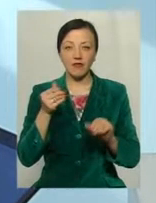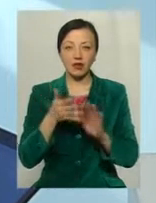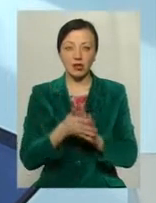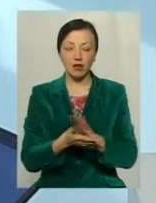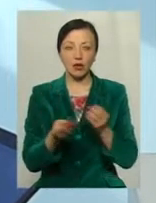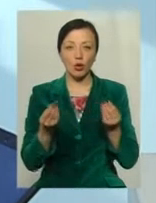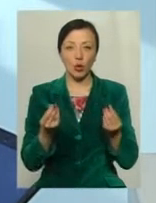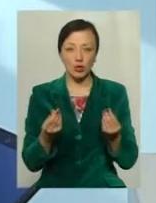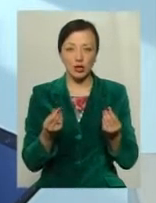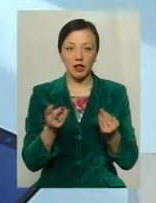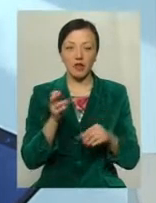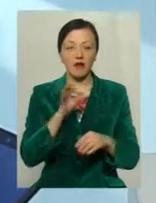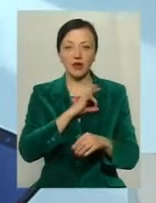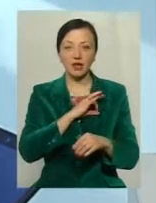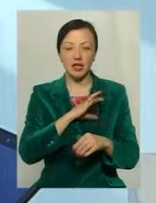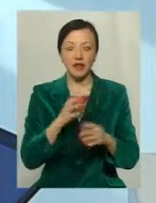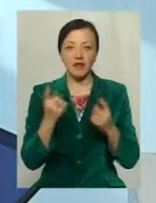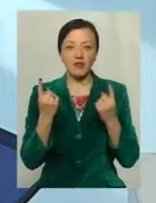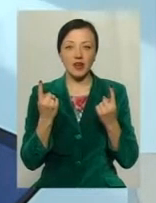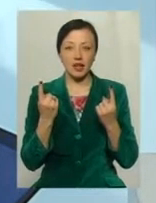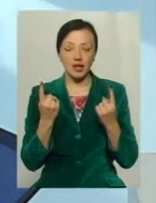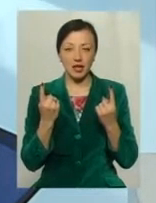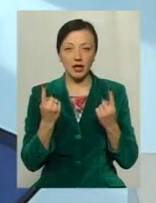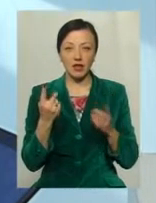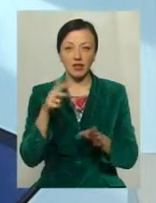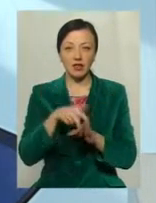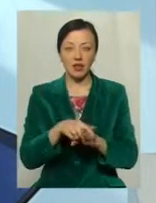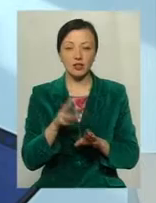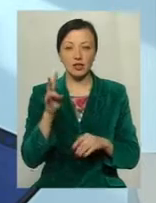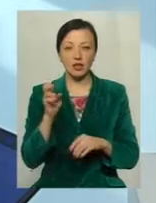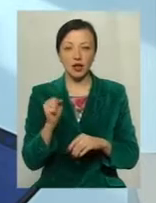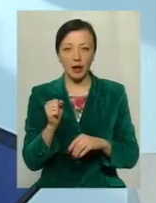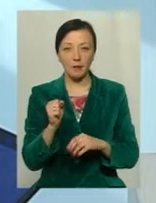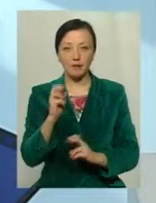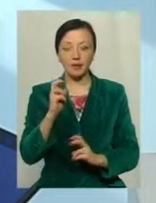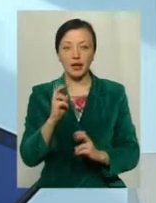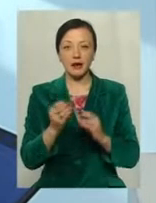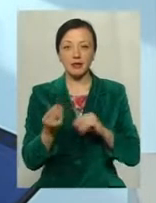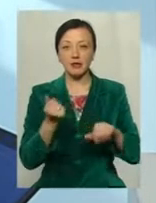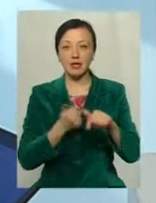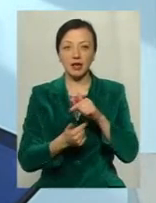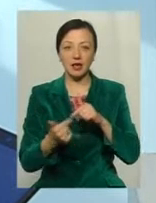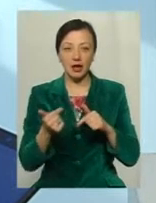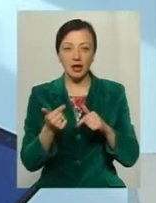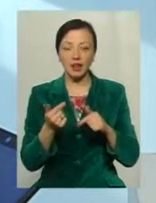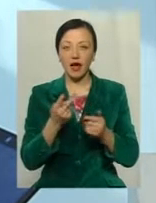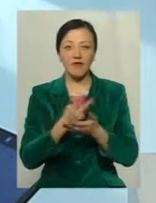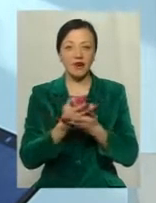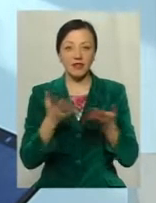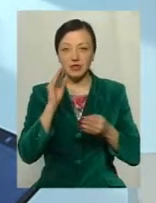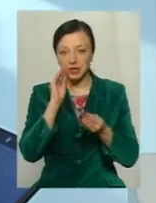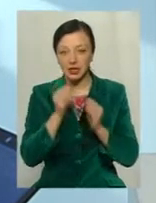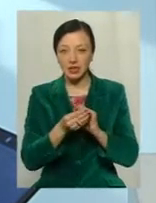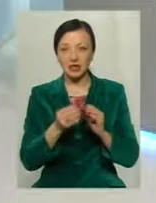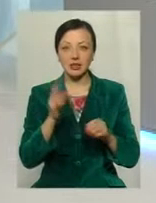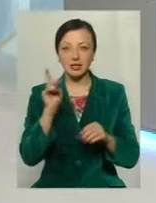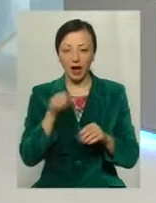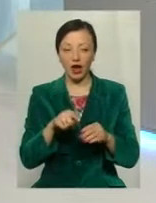по бюджету, що питання ми не тиснемо на бізнес. Наоборот, я вважаю, що сьогодні потрібно забути за ці речі. Ми,